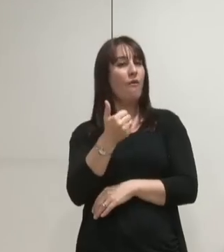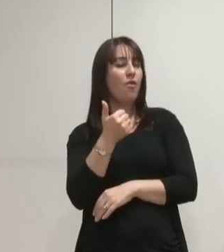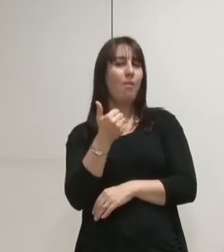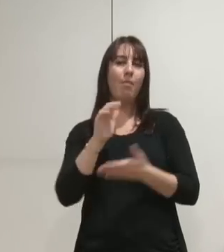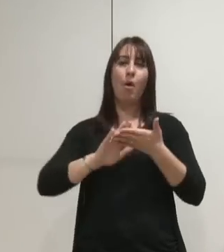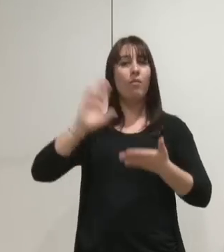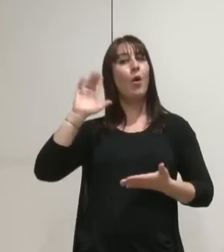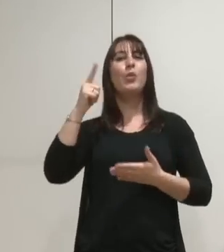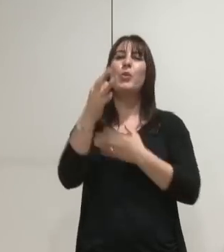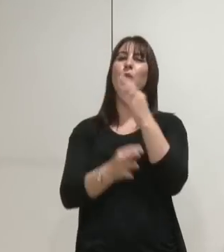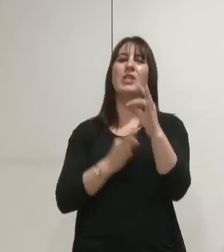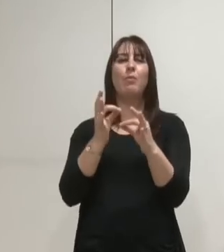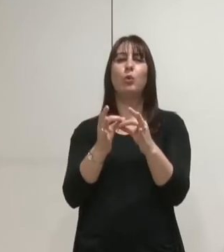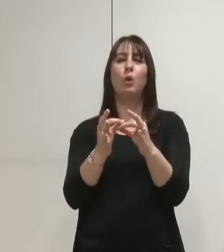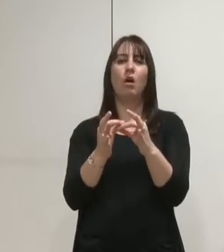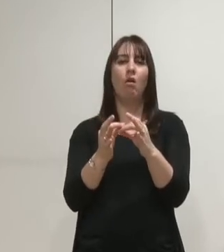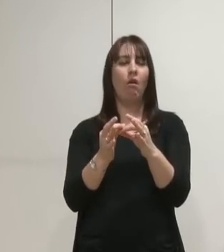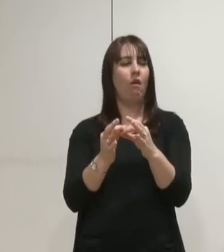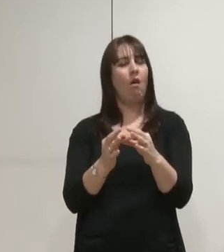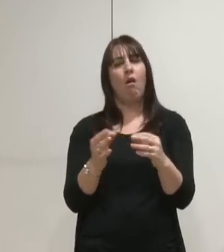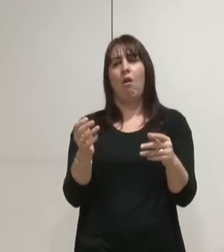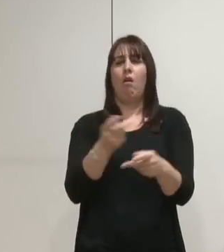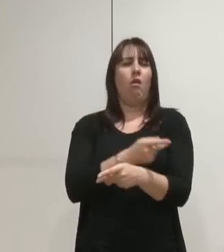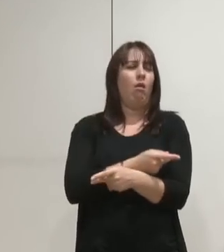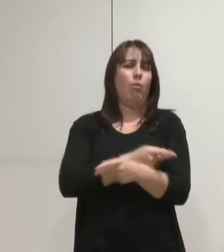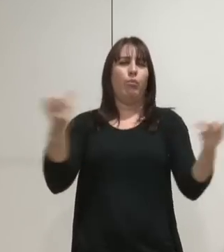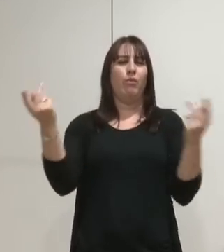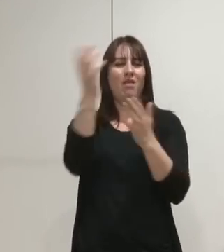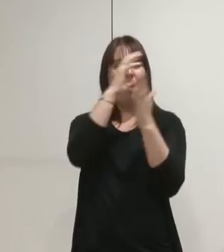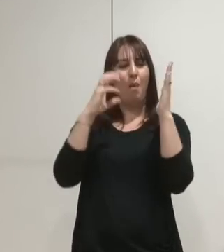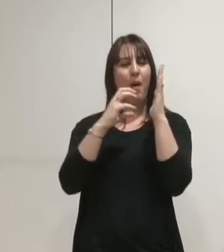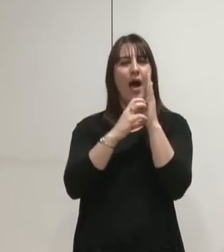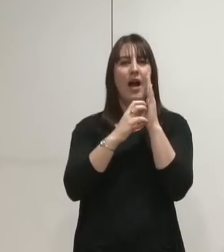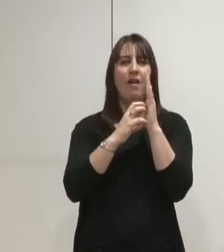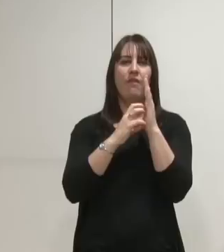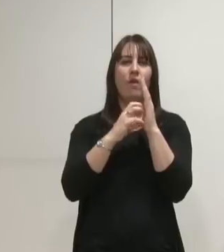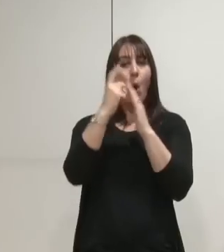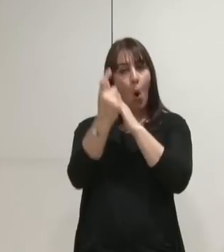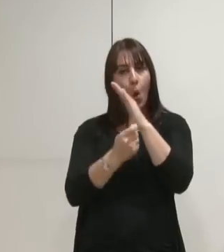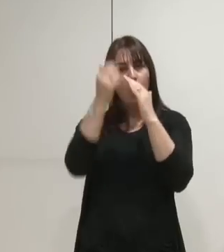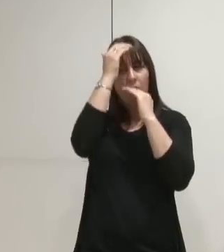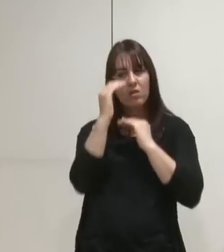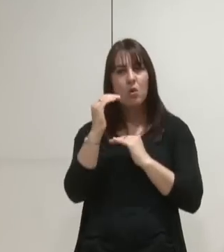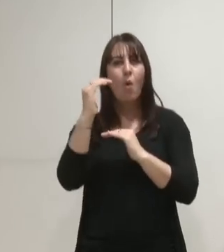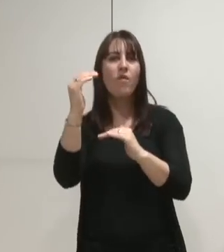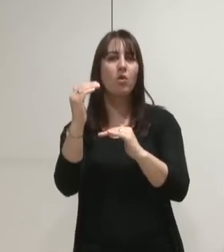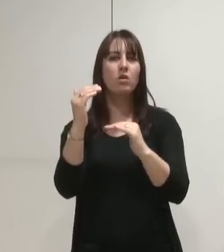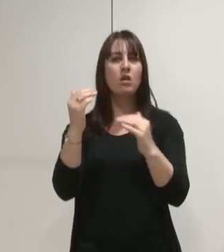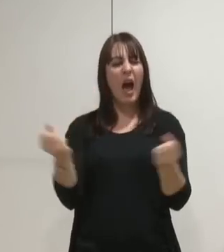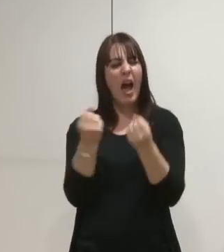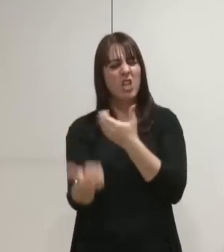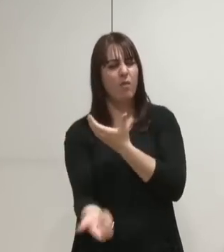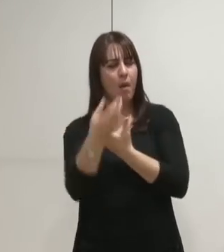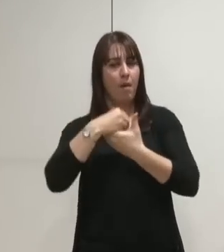du deuxè Tour vous écrivz à tous les Grenoblois dans le paragraphe redonner la confiance vous donner le pouvoir d'agir et je vous